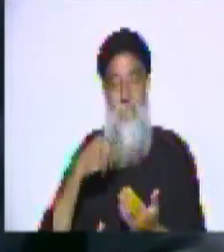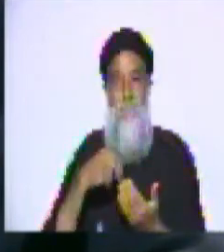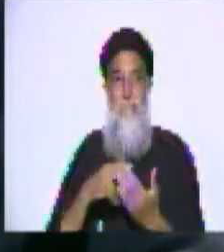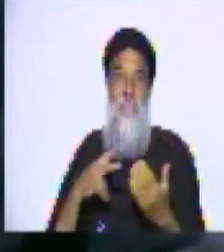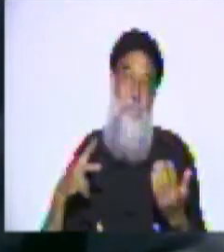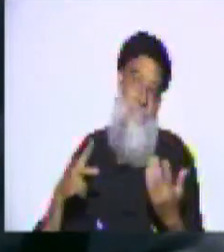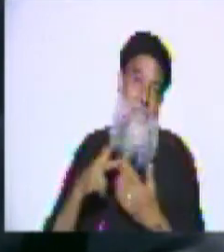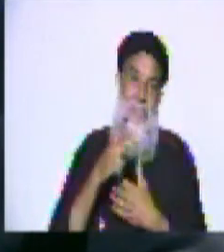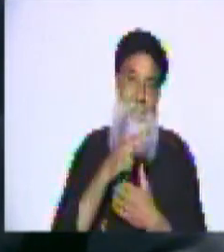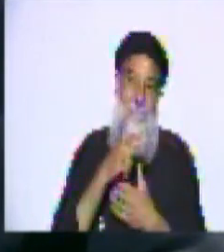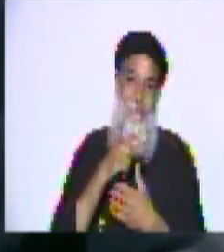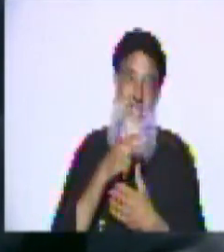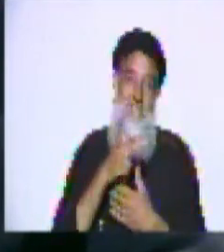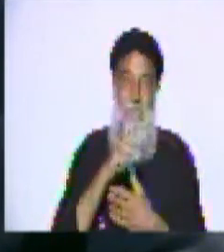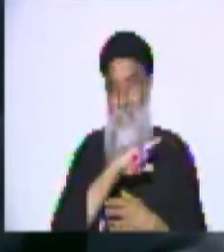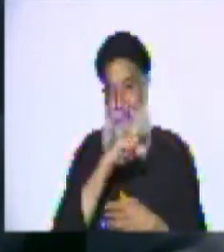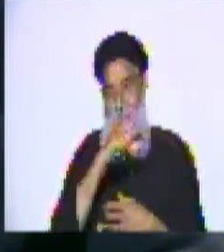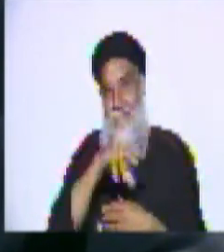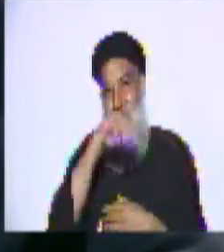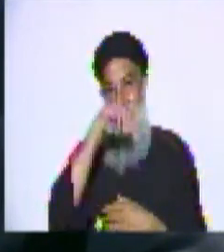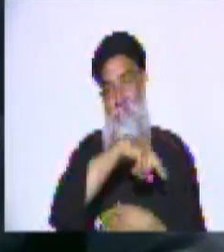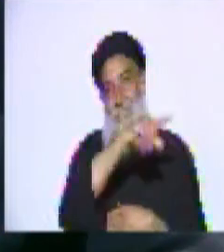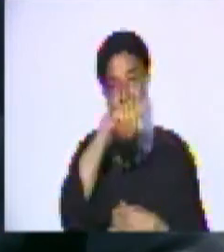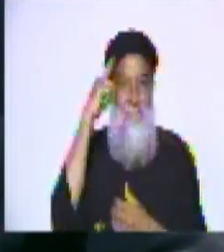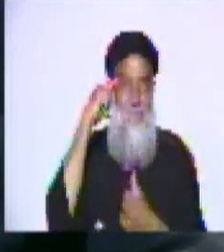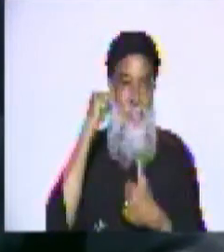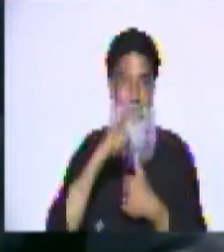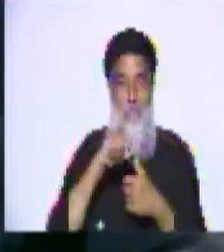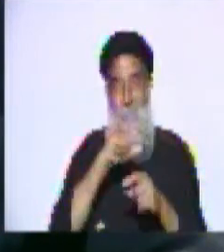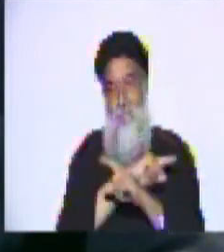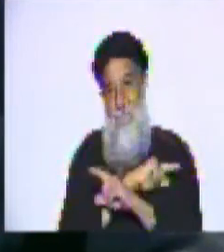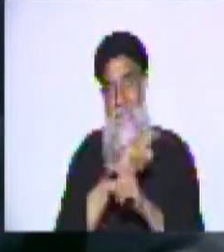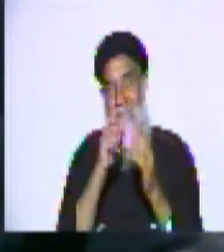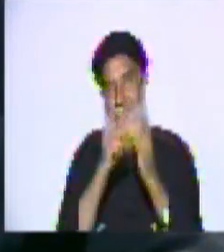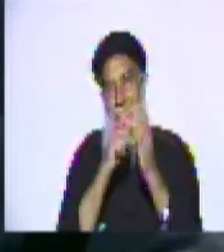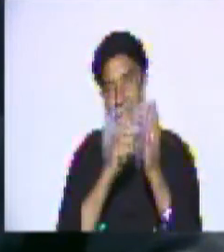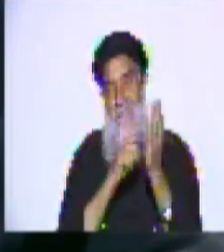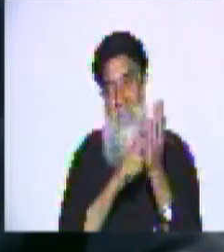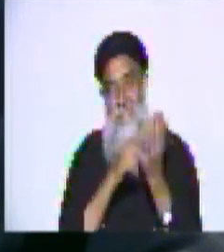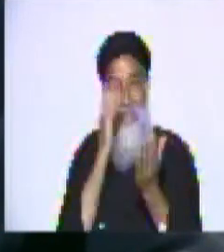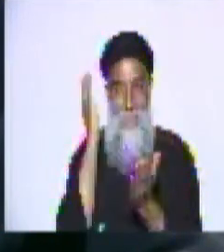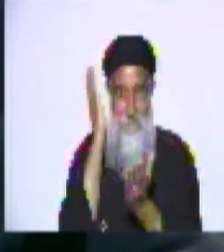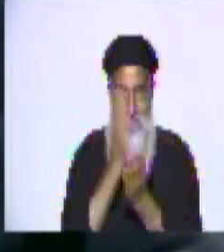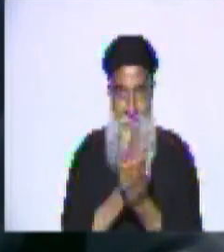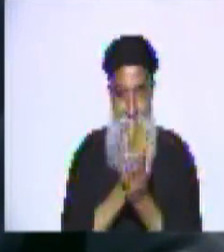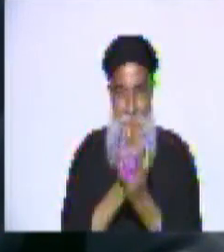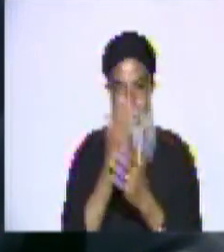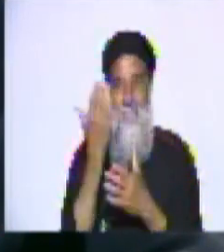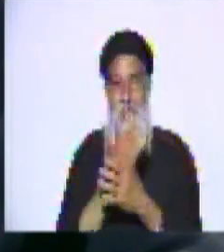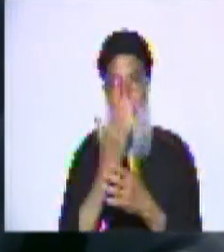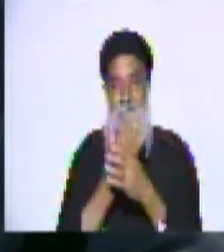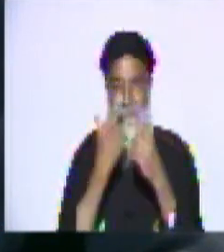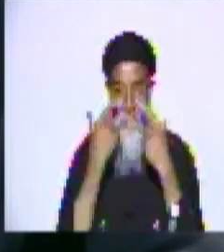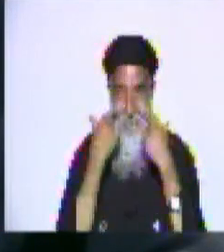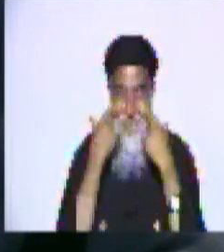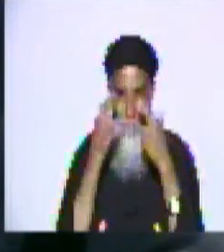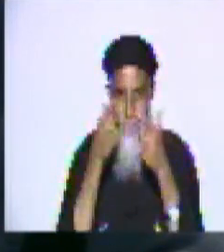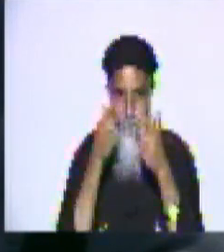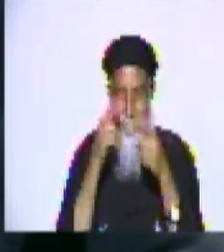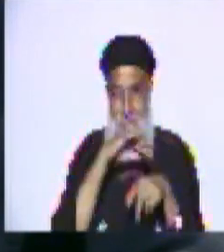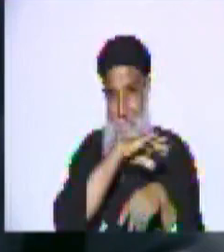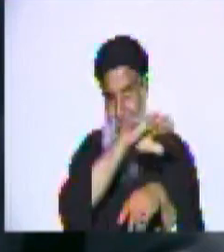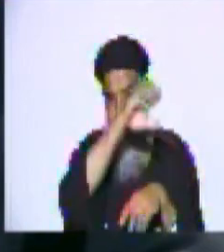موسى لا يمكنكم ان تخلصوا. الفكر دوت مش مظبوط. فيتقال لذلك أنا أرى ألا يثقل